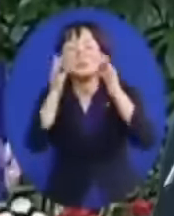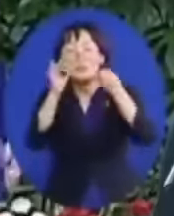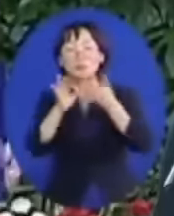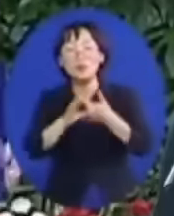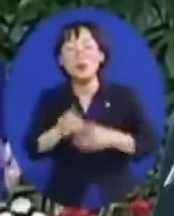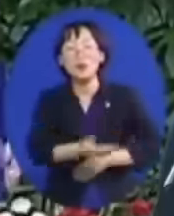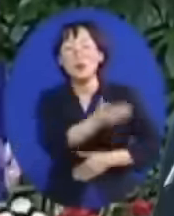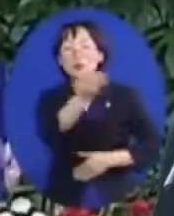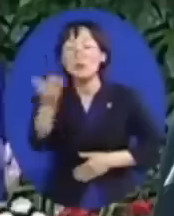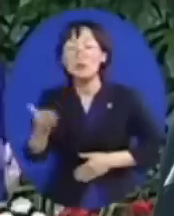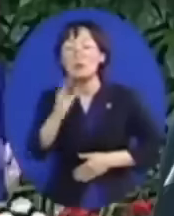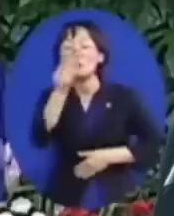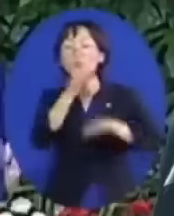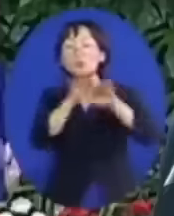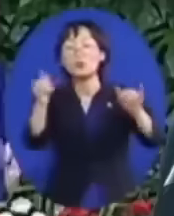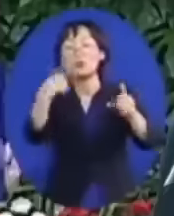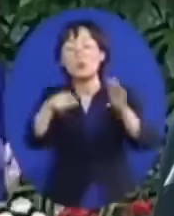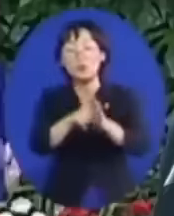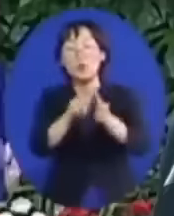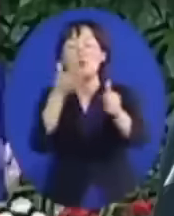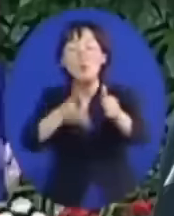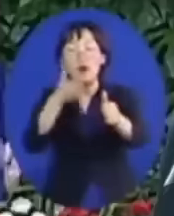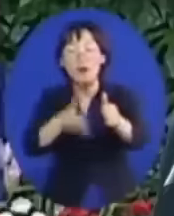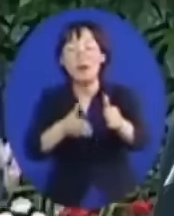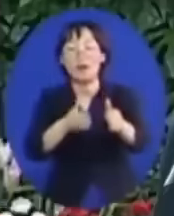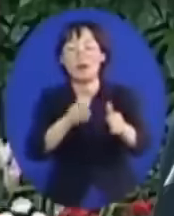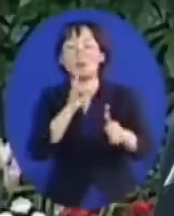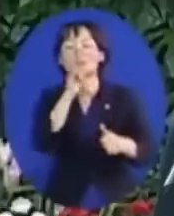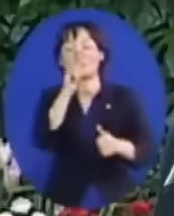위해서 간구하라고 말한 것입니다.